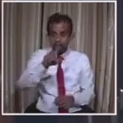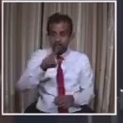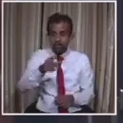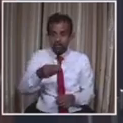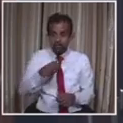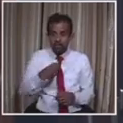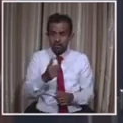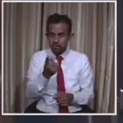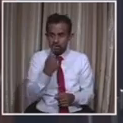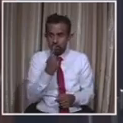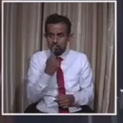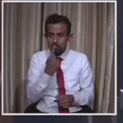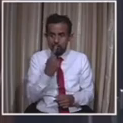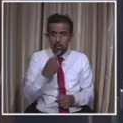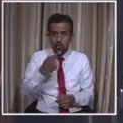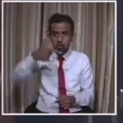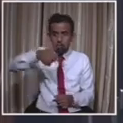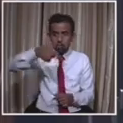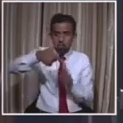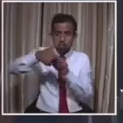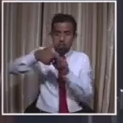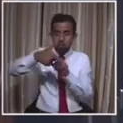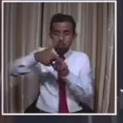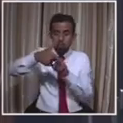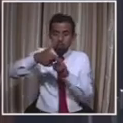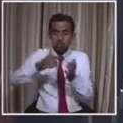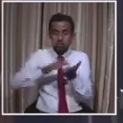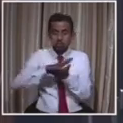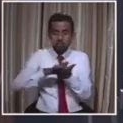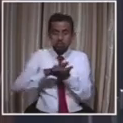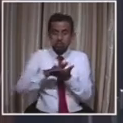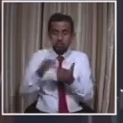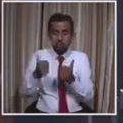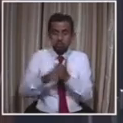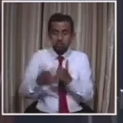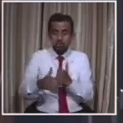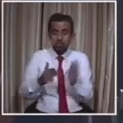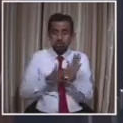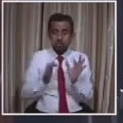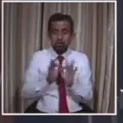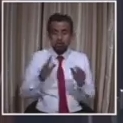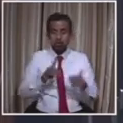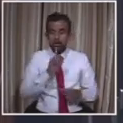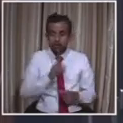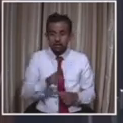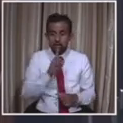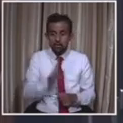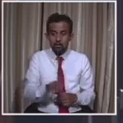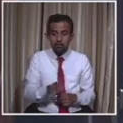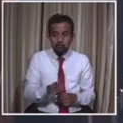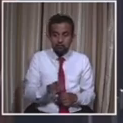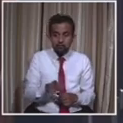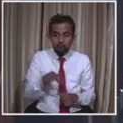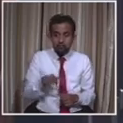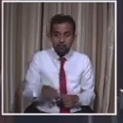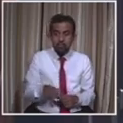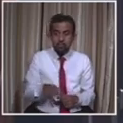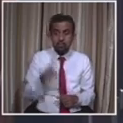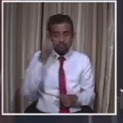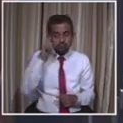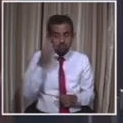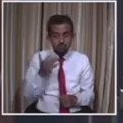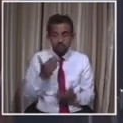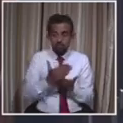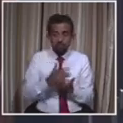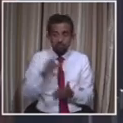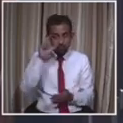කරාවි. ඒකේ පොම්පේ මිල යාවත් කාලන කරේ නැහැ. මාධ්‍ය නාලිකාවත් දිගට මේක ගහනවා. ඒක නිසා කරුණ නොදැන කරුණ